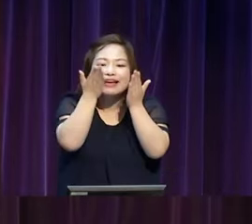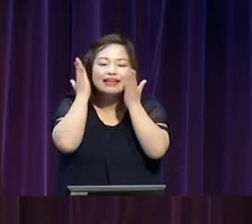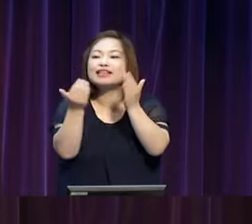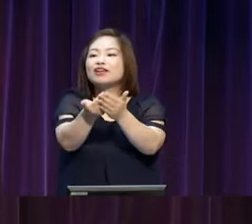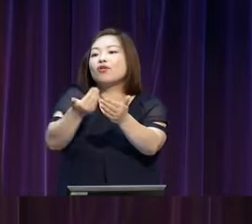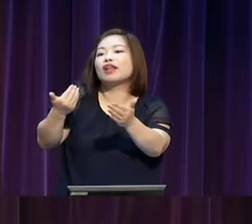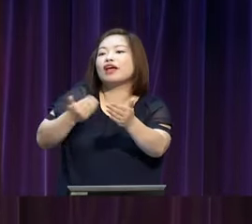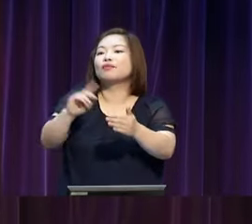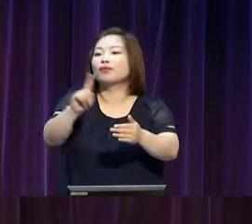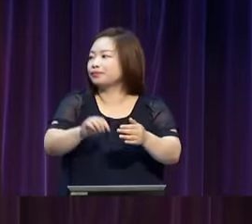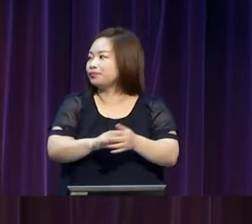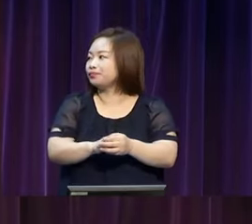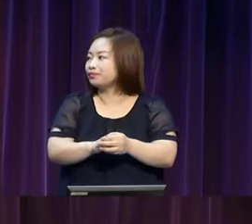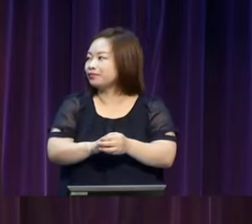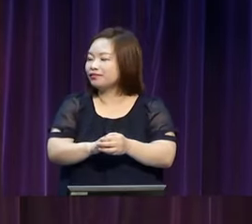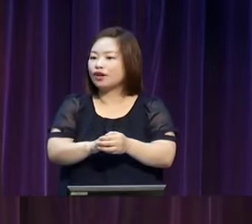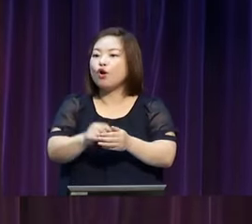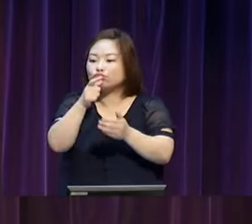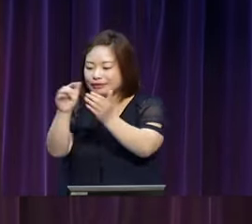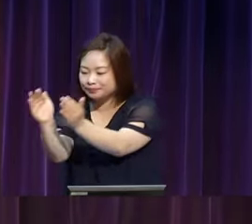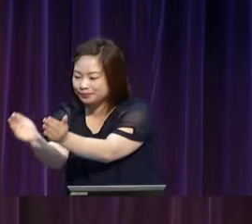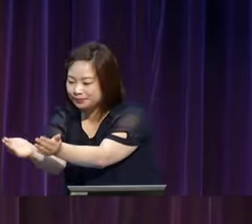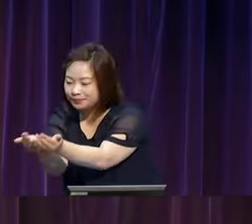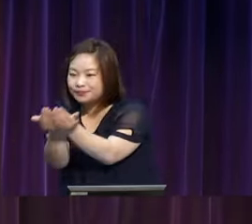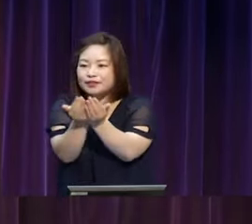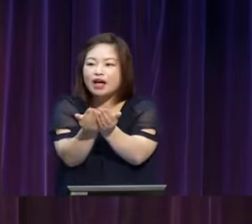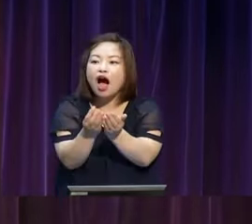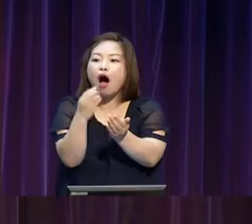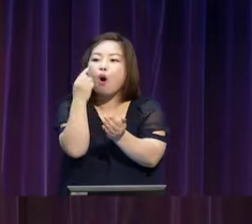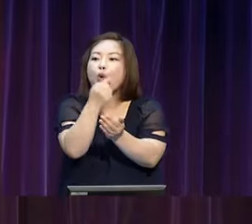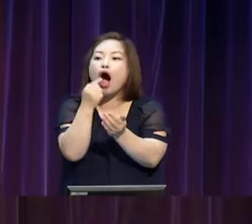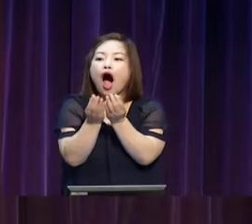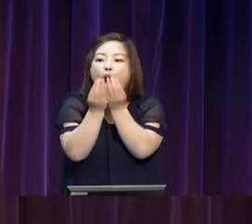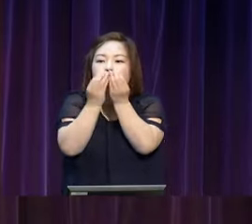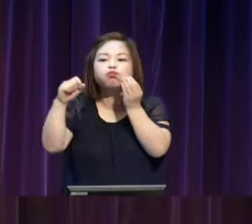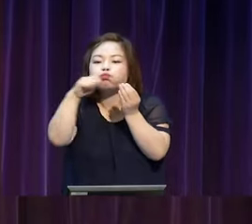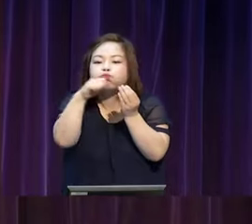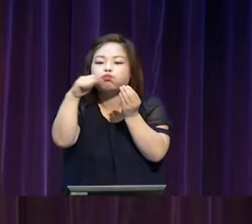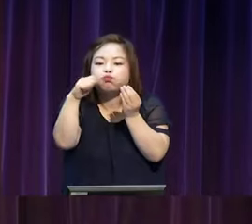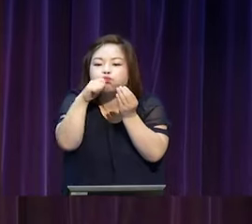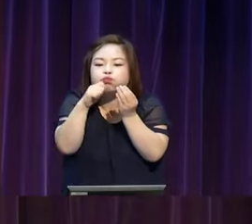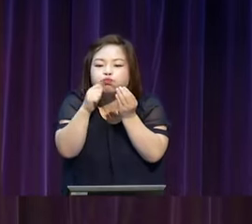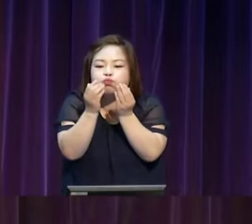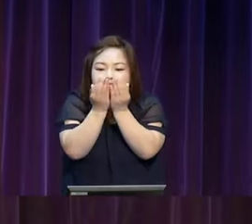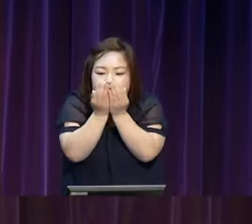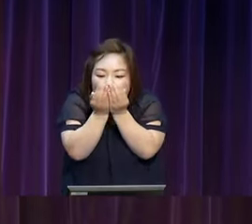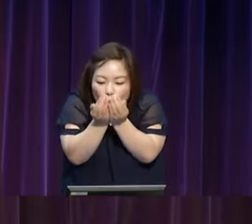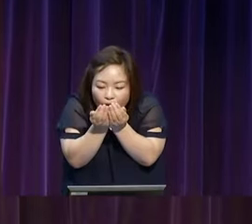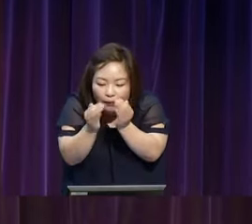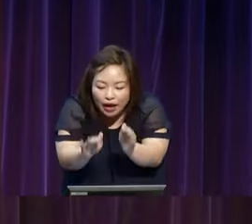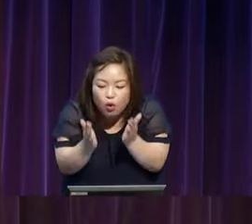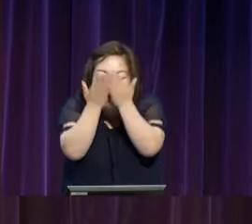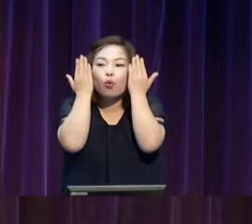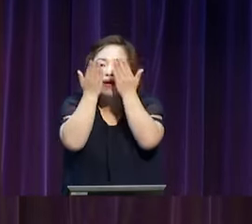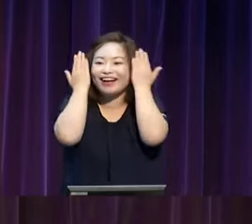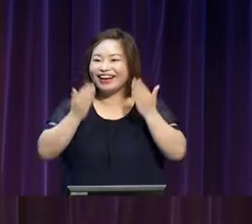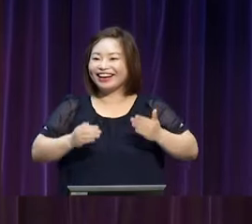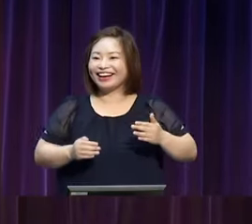있어요. 물을 떠서 입안에 집어넣고 이를 닦아요. 그리고 손으로 뱉어서 얼굴